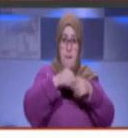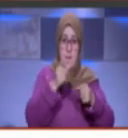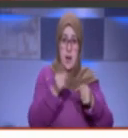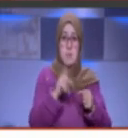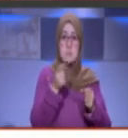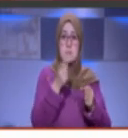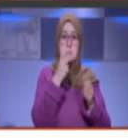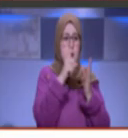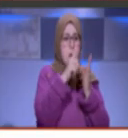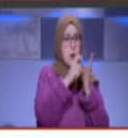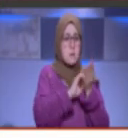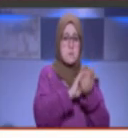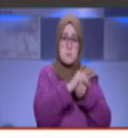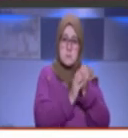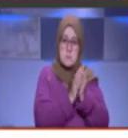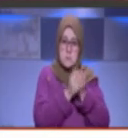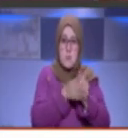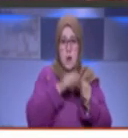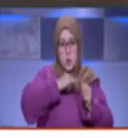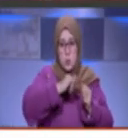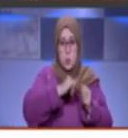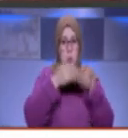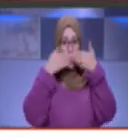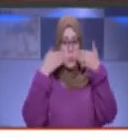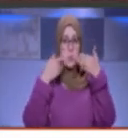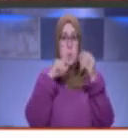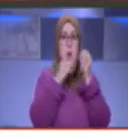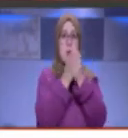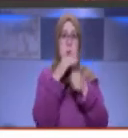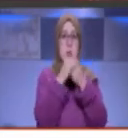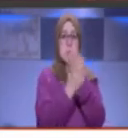معاه يجي متر مثلا، مسافه متر.